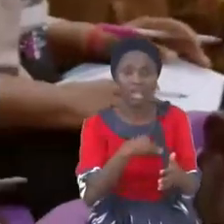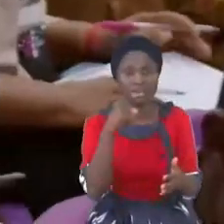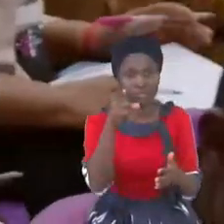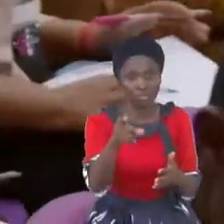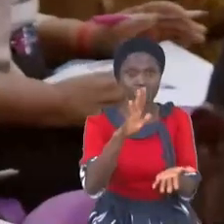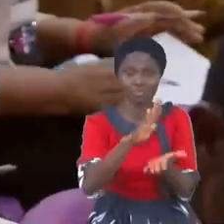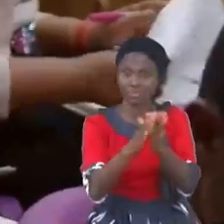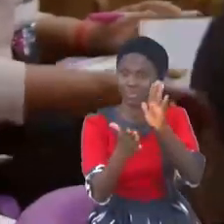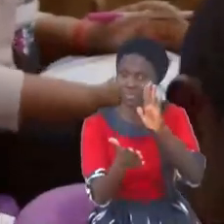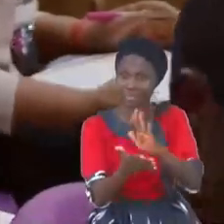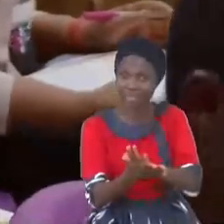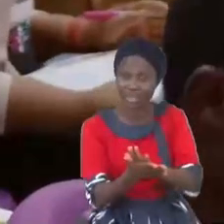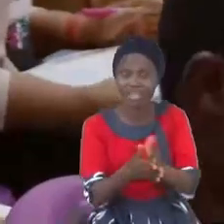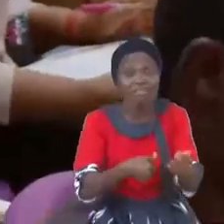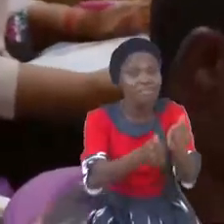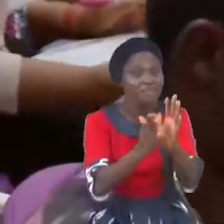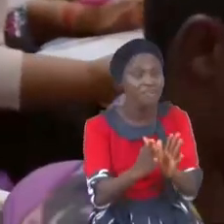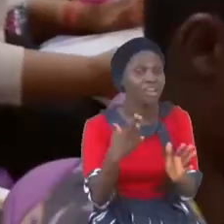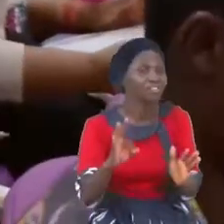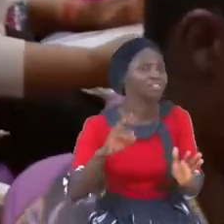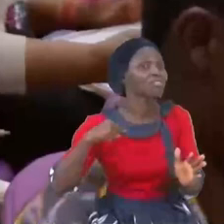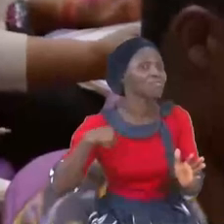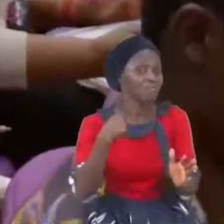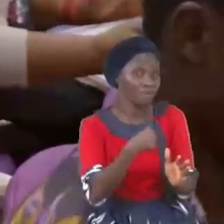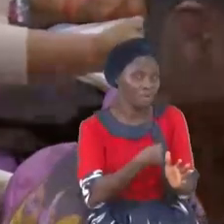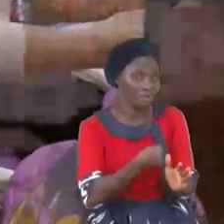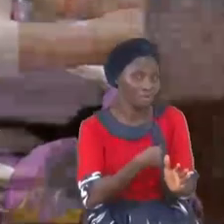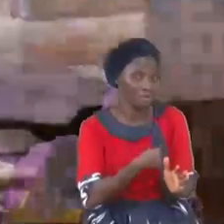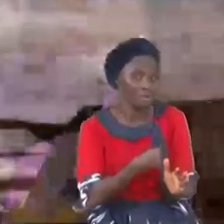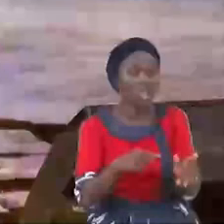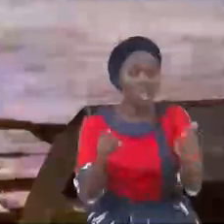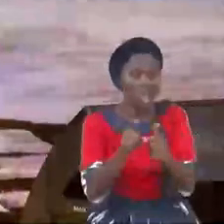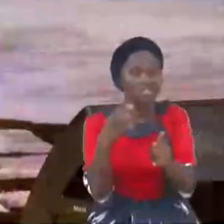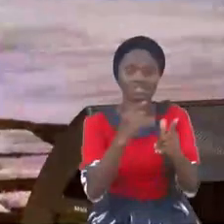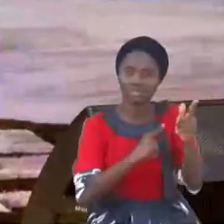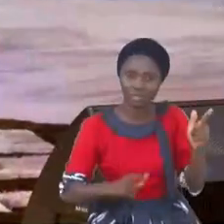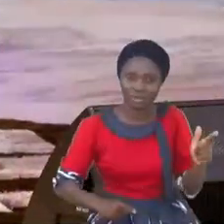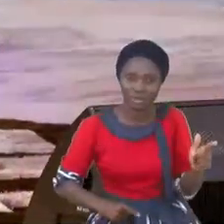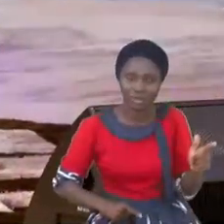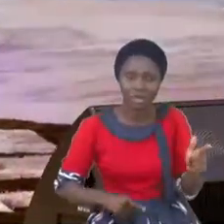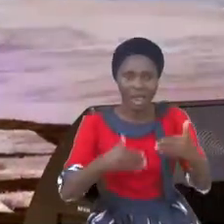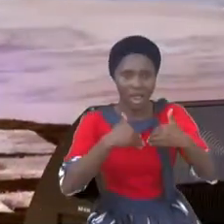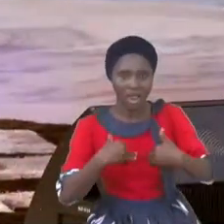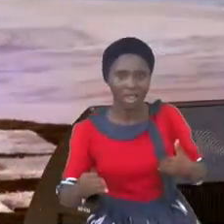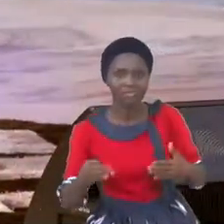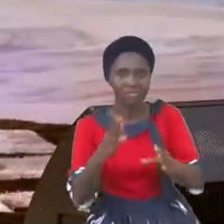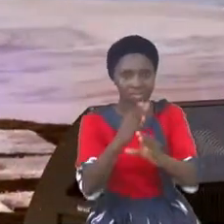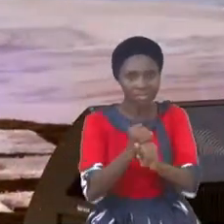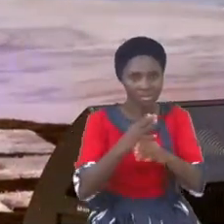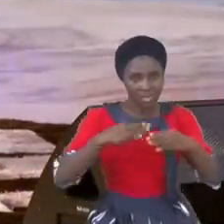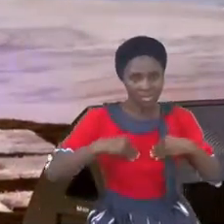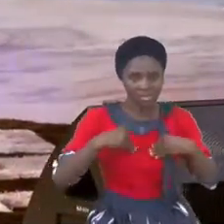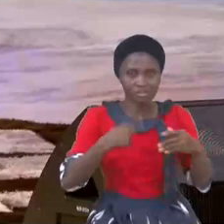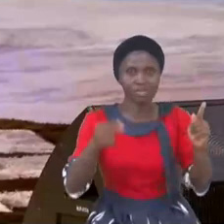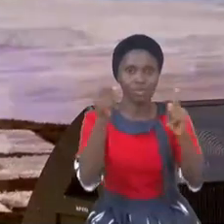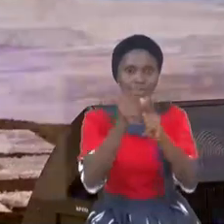Et vous-même, vous avez été mes imitateurs et ceux du Seigneur en recevant la parole au